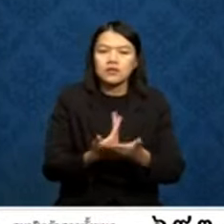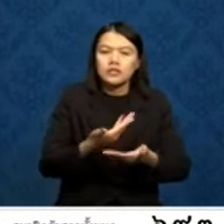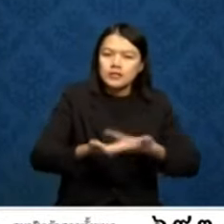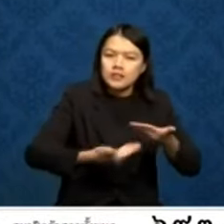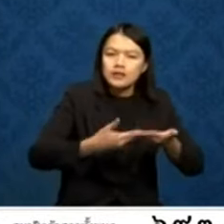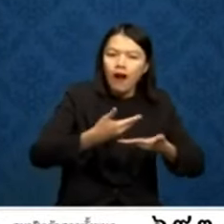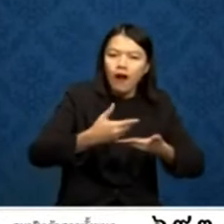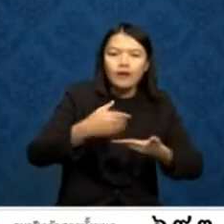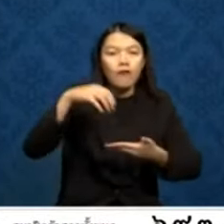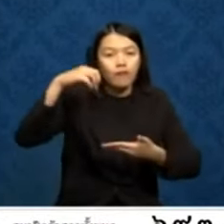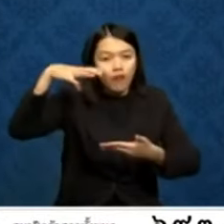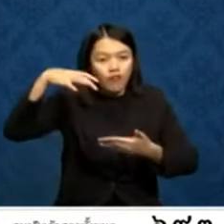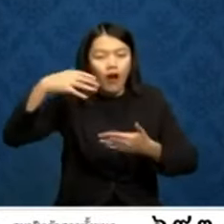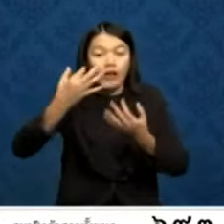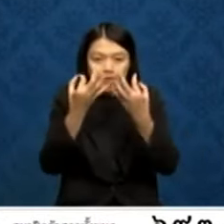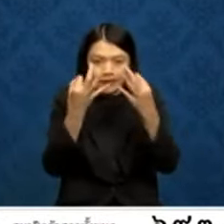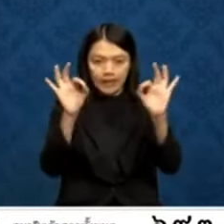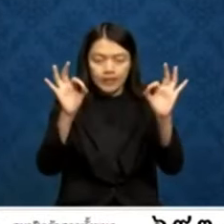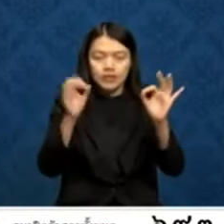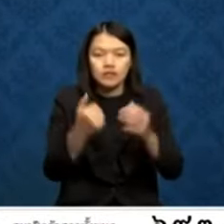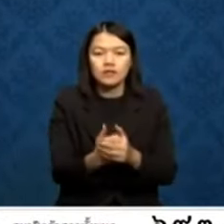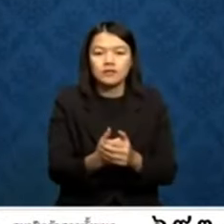รีและคาร์บอนเครดิต